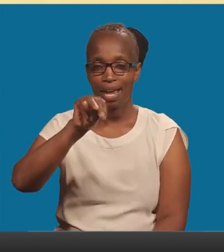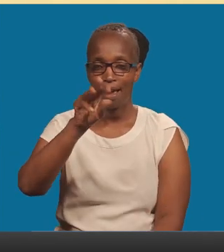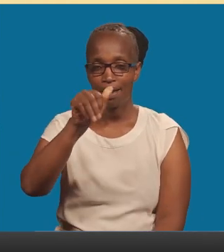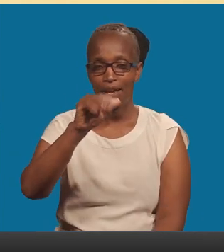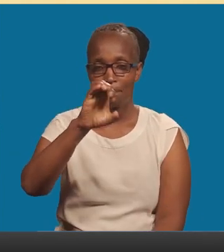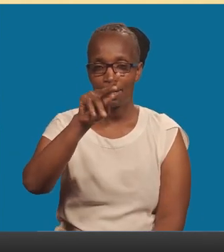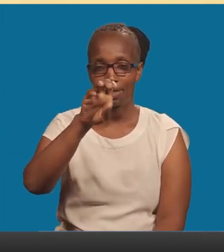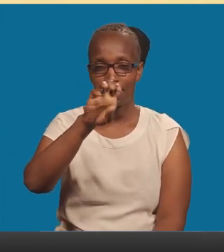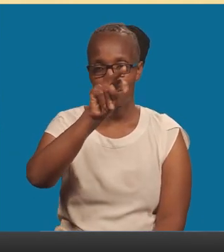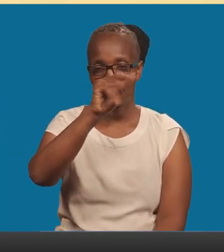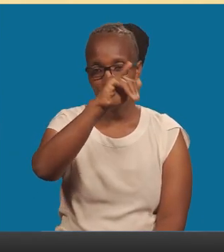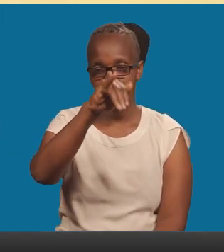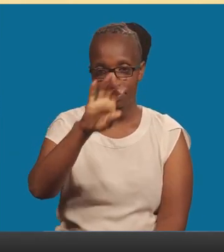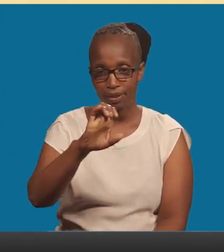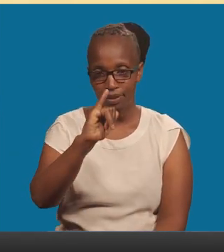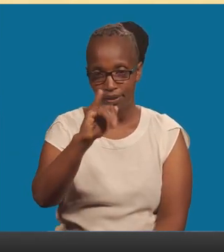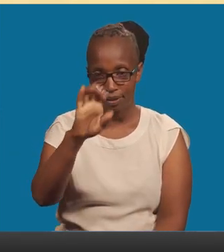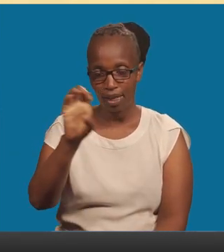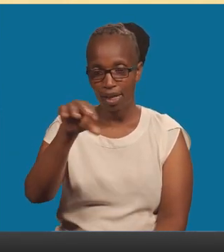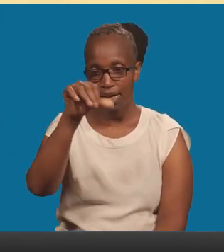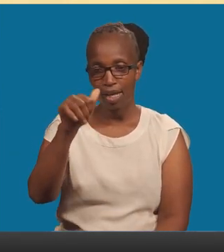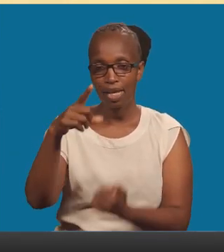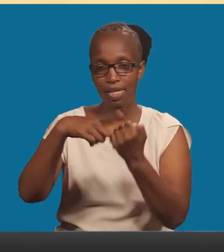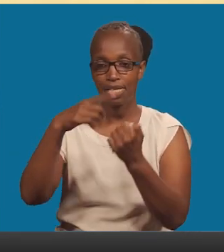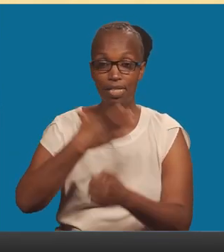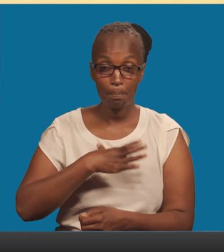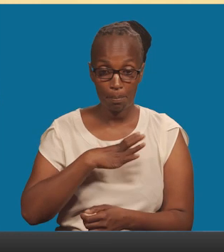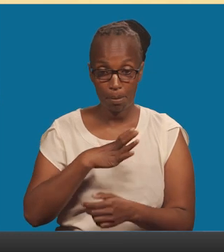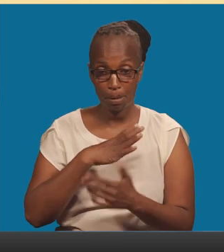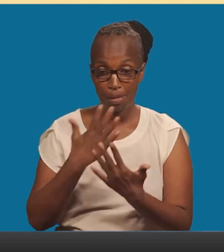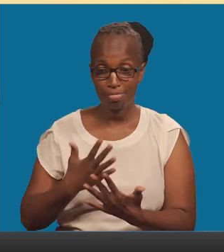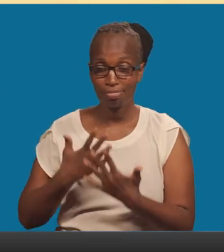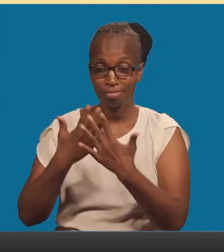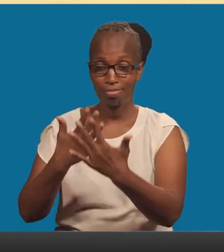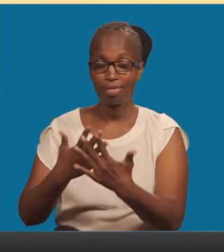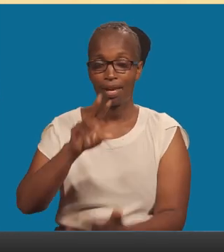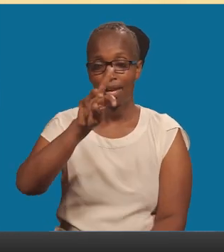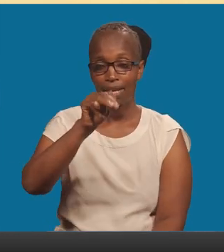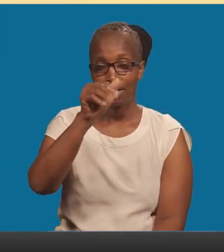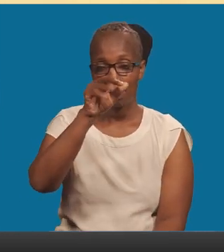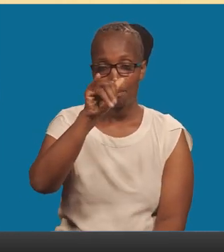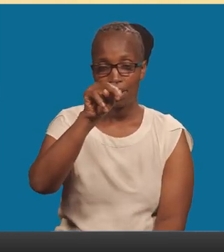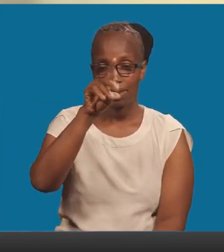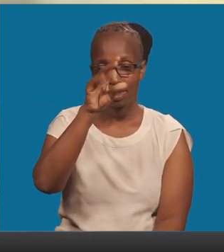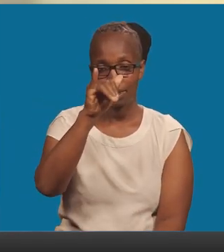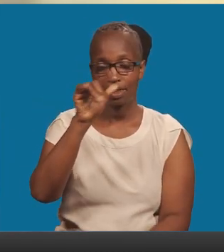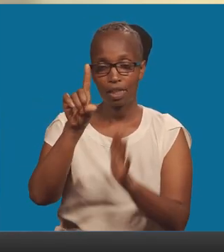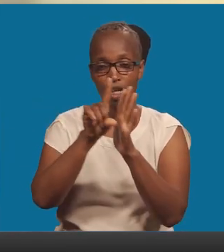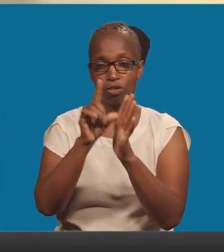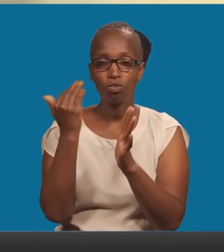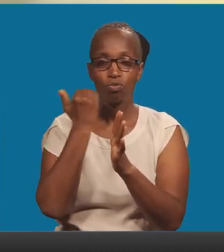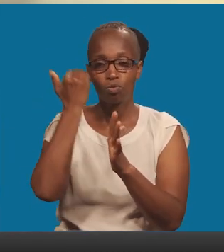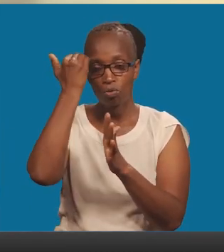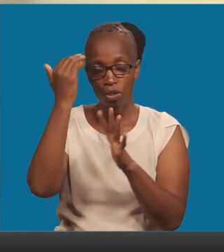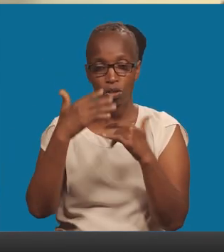Kasisi Mackenzie na washukiwa wengine sita walifikishwa katika mahakama ya Malindi ambapo mahakama ilitaka kesi hiyo ihamishwe hadi mahakama